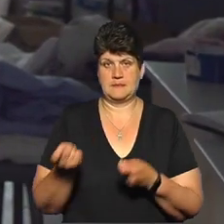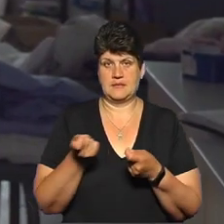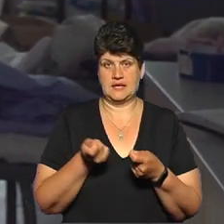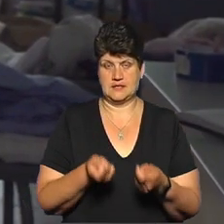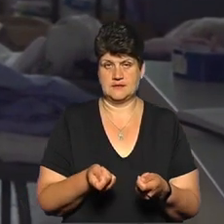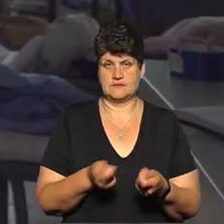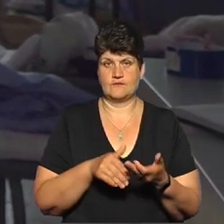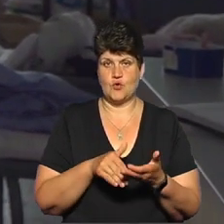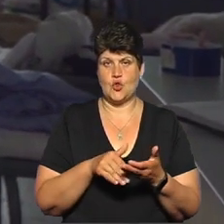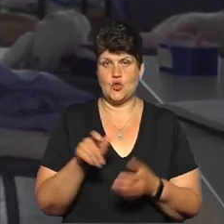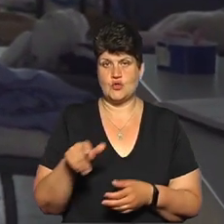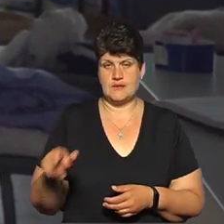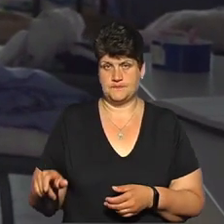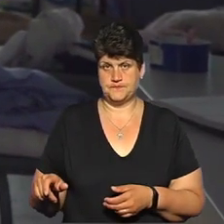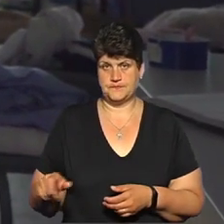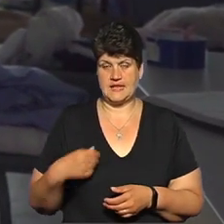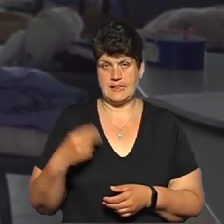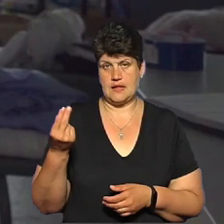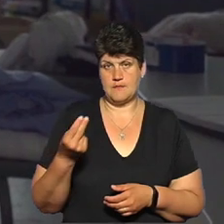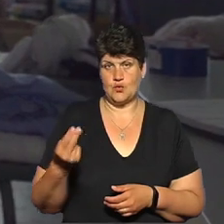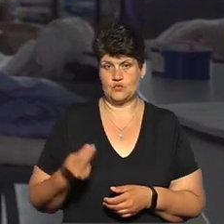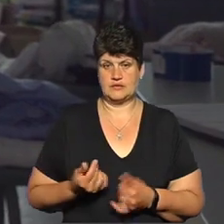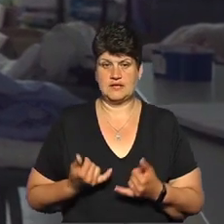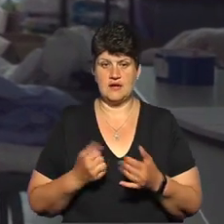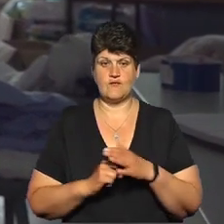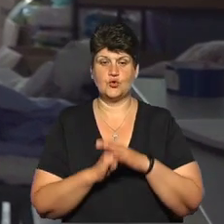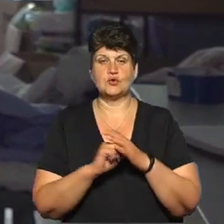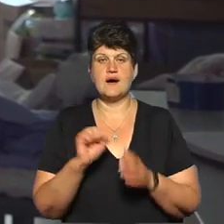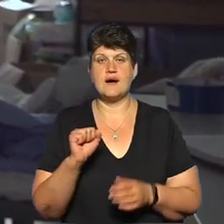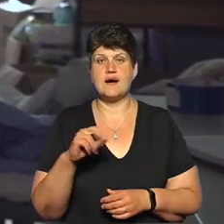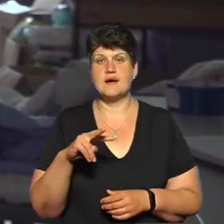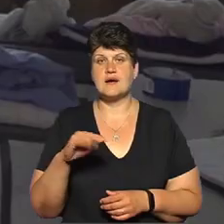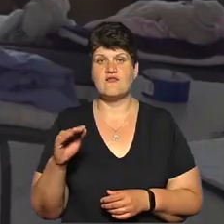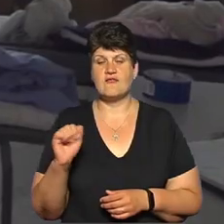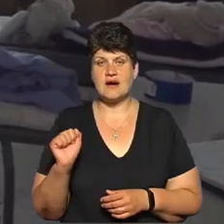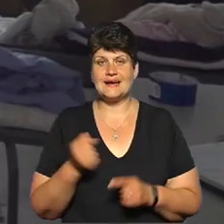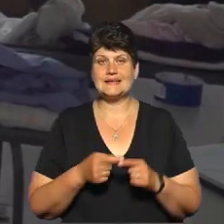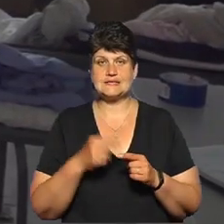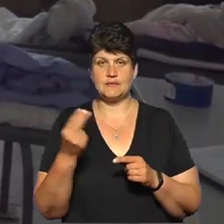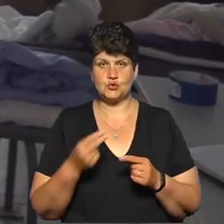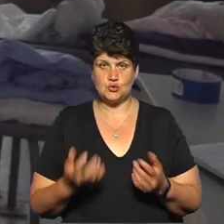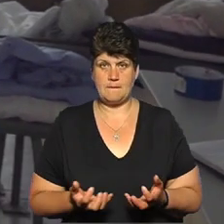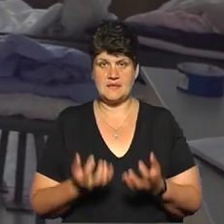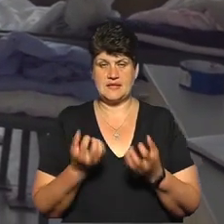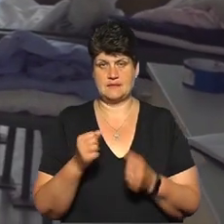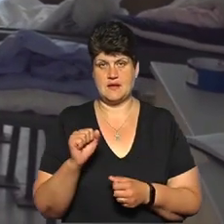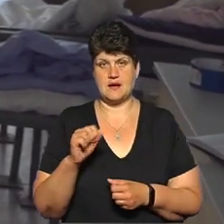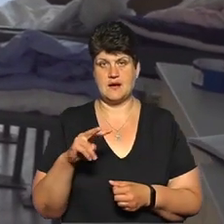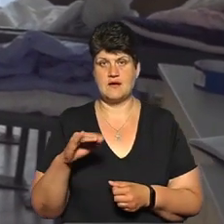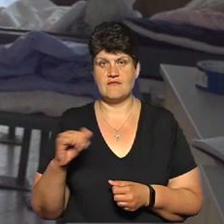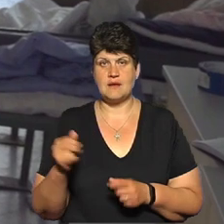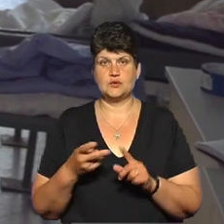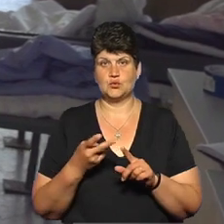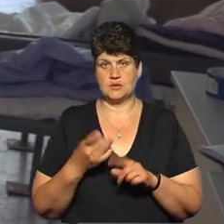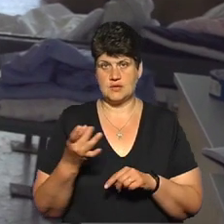намалював для фонду «Альфа» цей малюнок, щоб підтримати «Альфа». Ми вже тут вдруге, ми приходимо